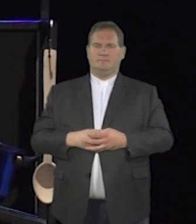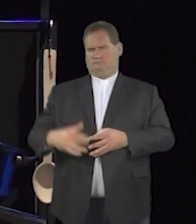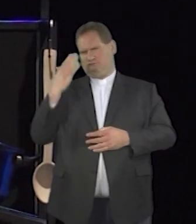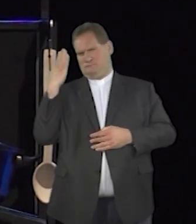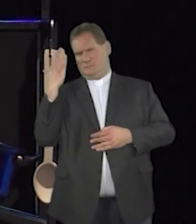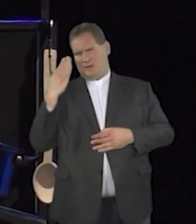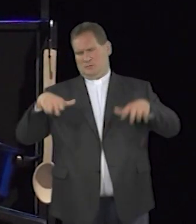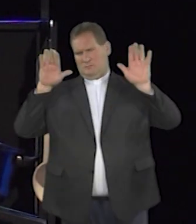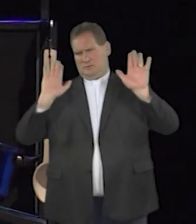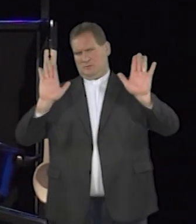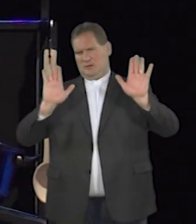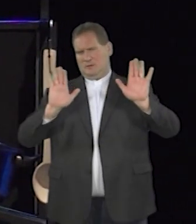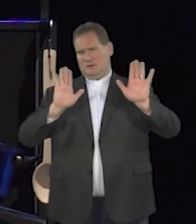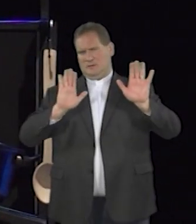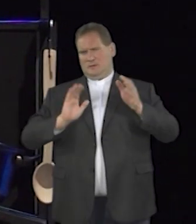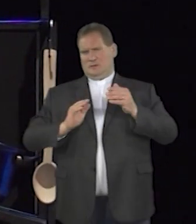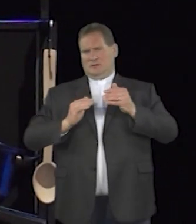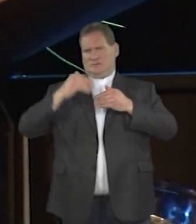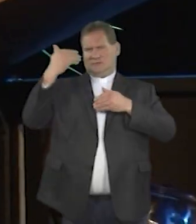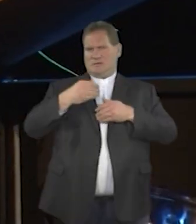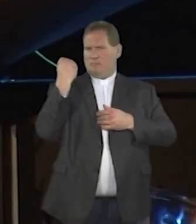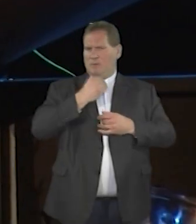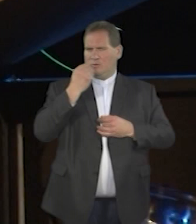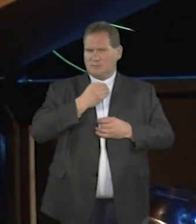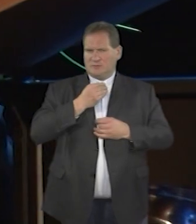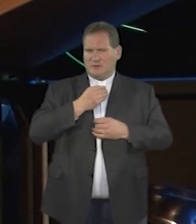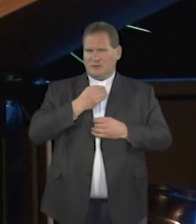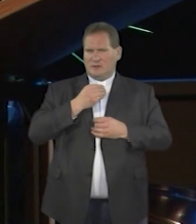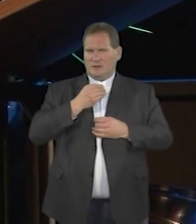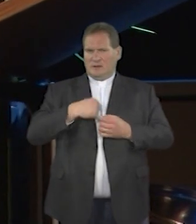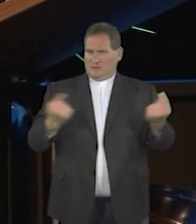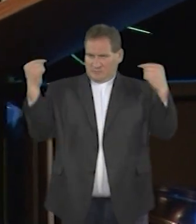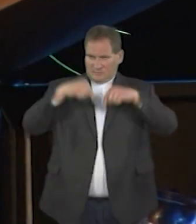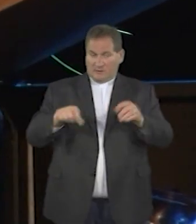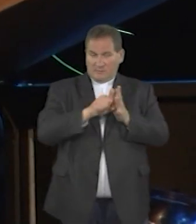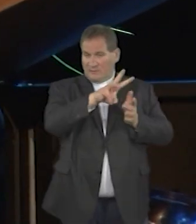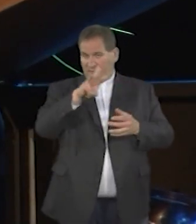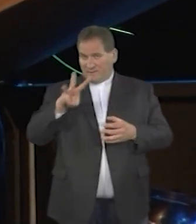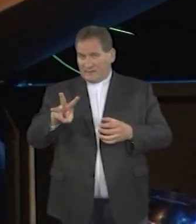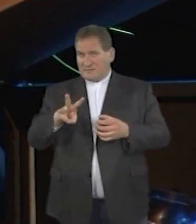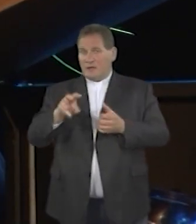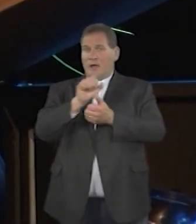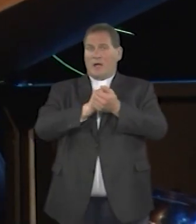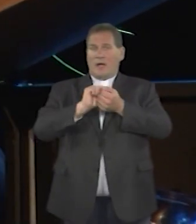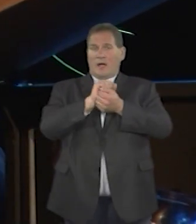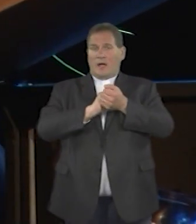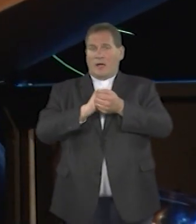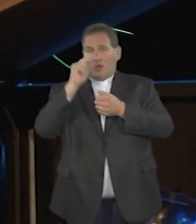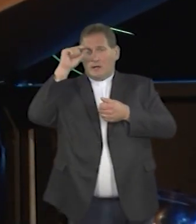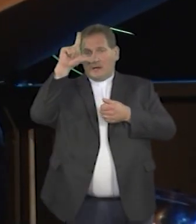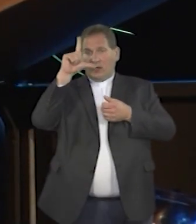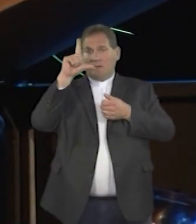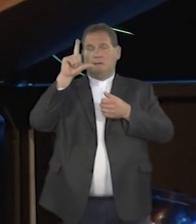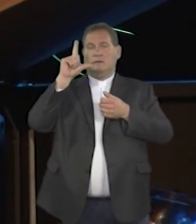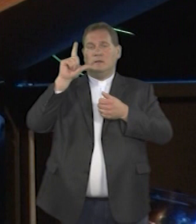Witajcie, poddani z zasinego morza. Za psinkiem przybyłem tu do was, a zorza polarna